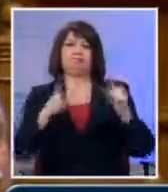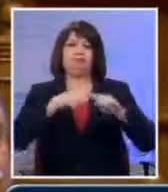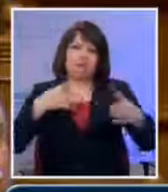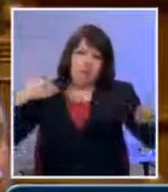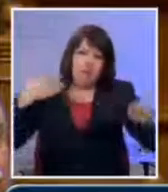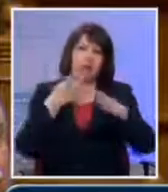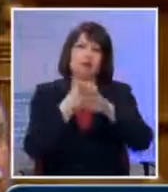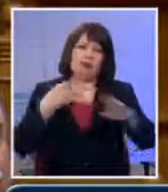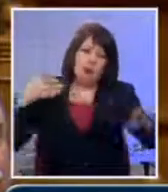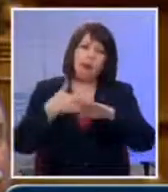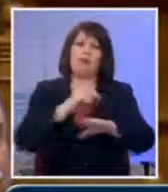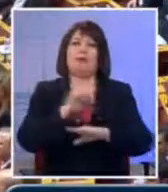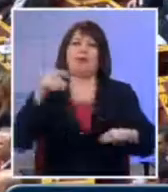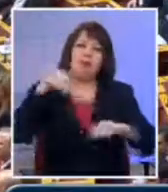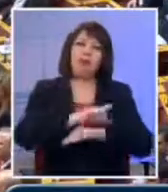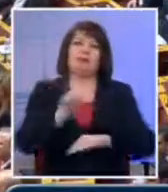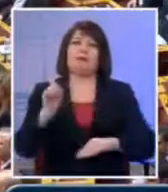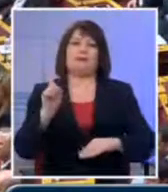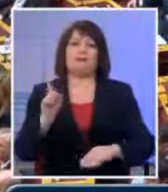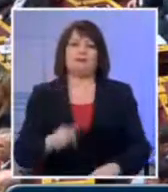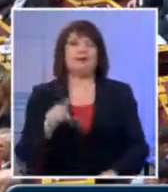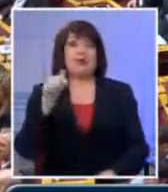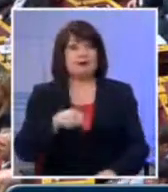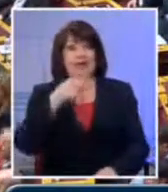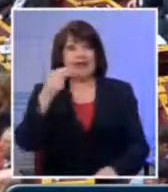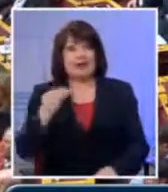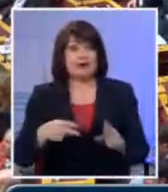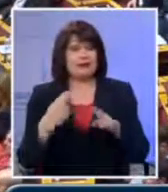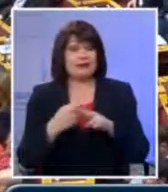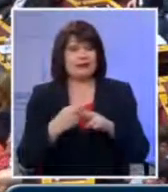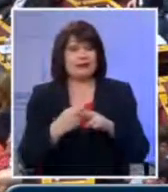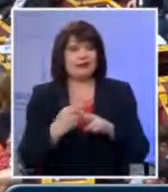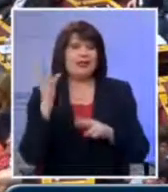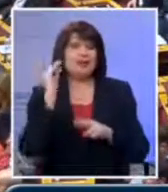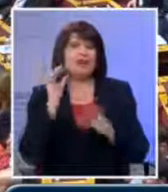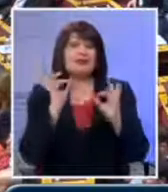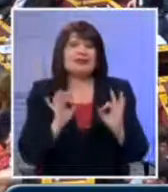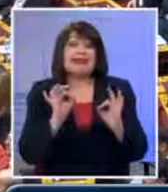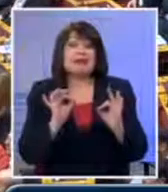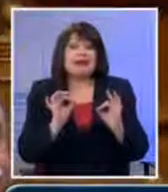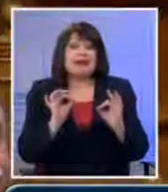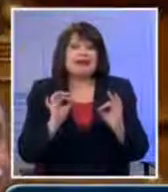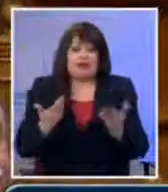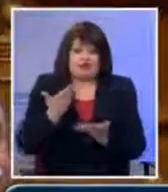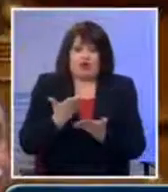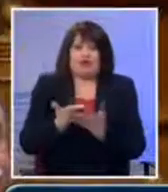βράχια. Σε αυτά τα επίδικα όμως, δεν άκουσα συγκεκριμένα σήμερα τι ακριβώς